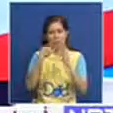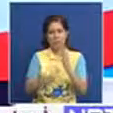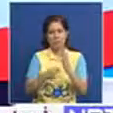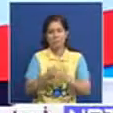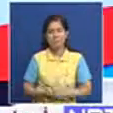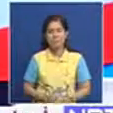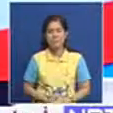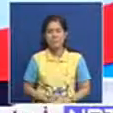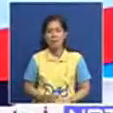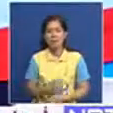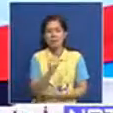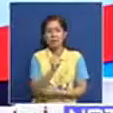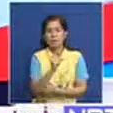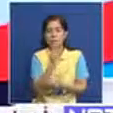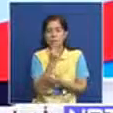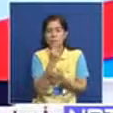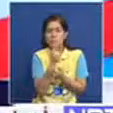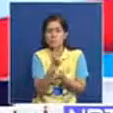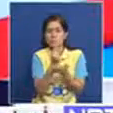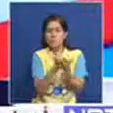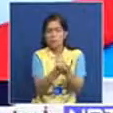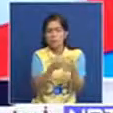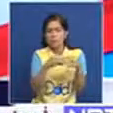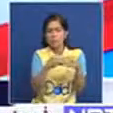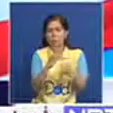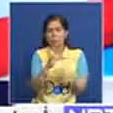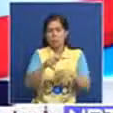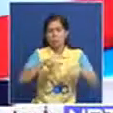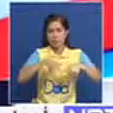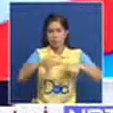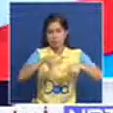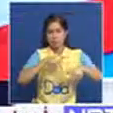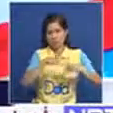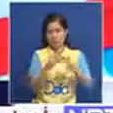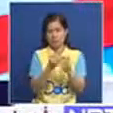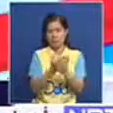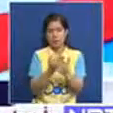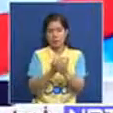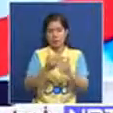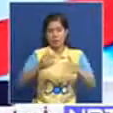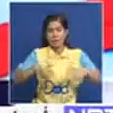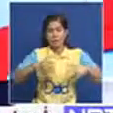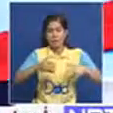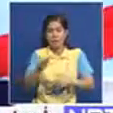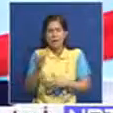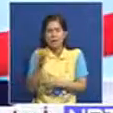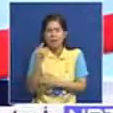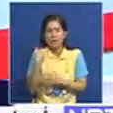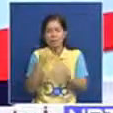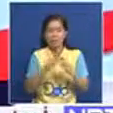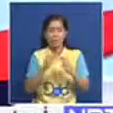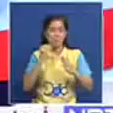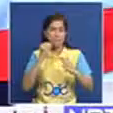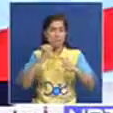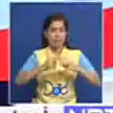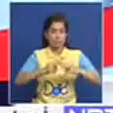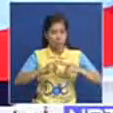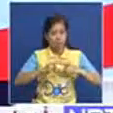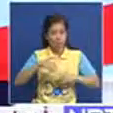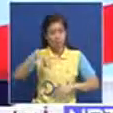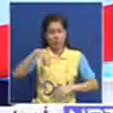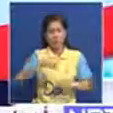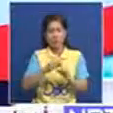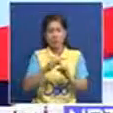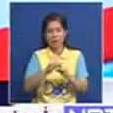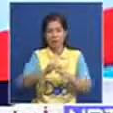ามในการช่วยเหลือพี่น้องประชาชนผู้มีรายได้น้อยให้มีที่อยู่อาศัยเป็นของตัวเองหลังจากที่ก่อนหน้านี้ธนาคารการสงเคราะห์อาจจะเป็นและออมสินเนี่ยเ